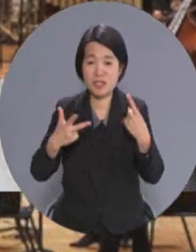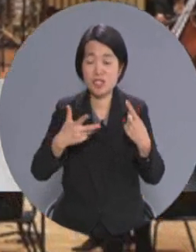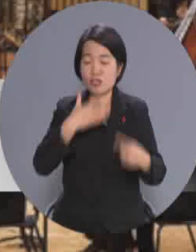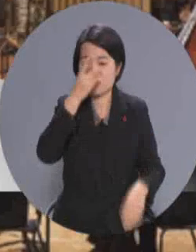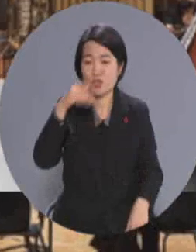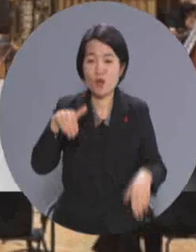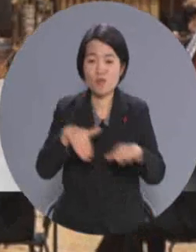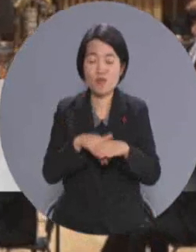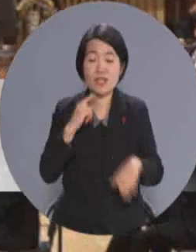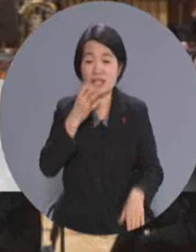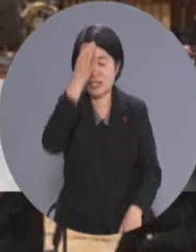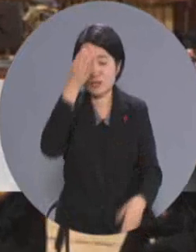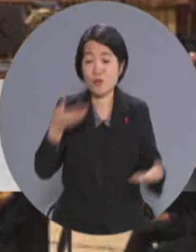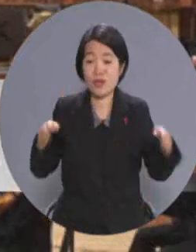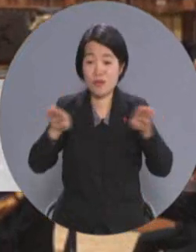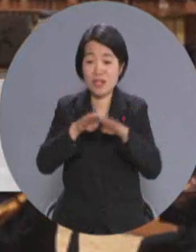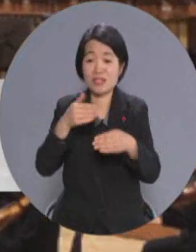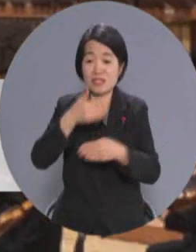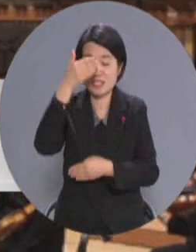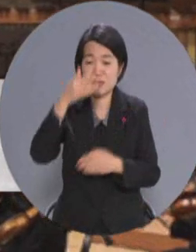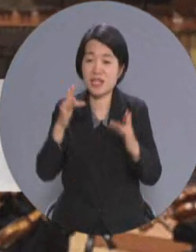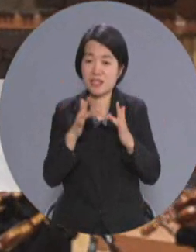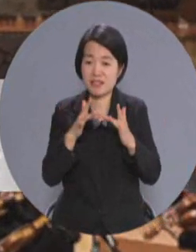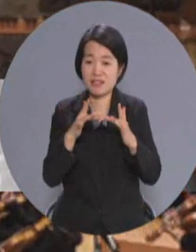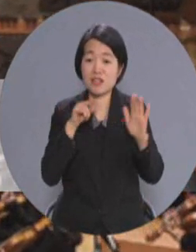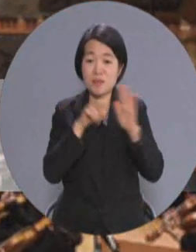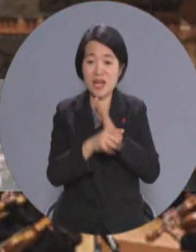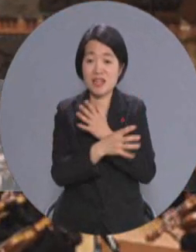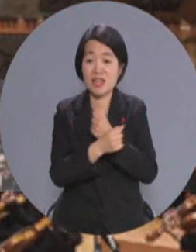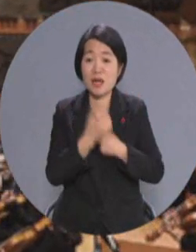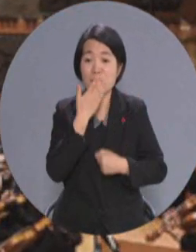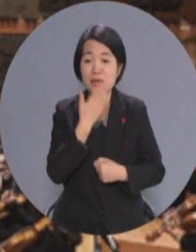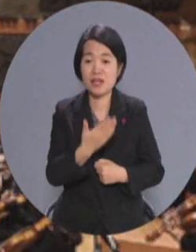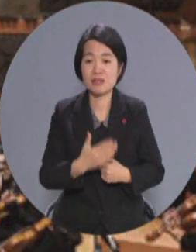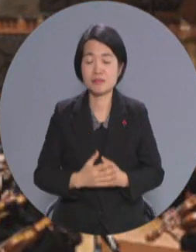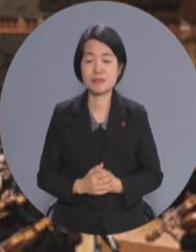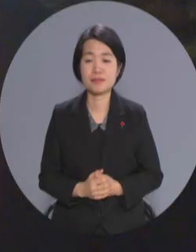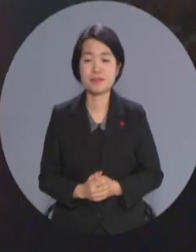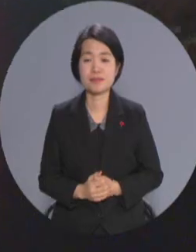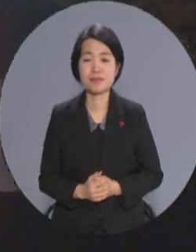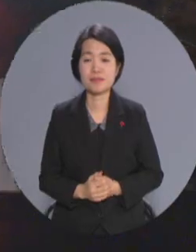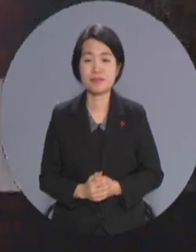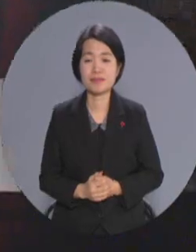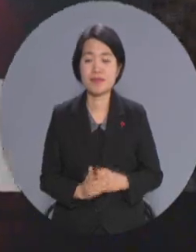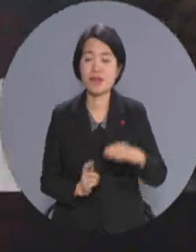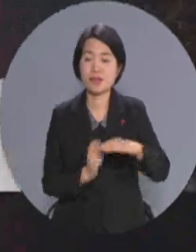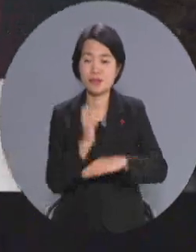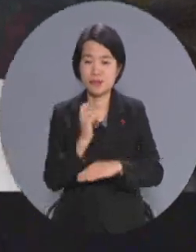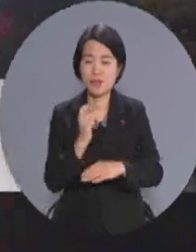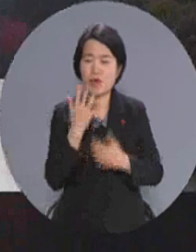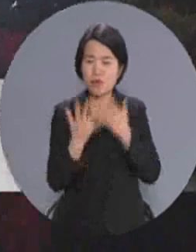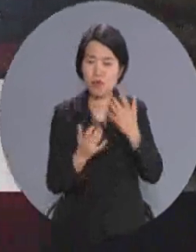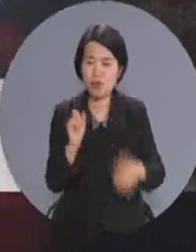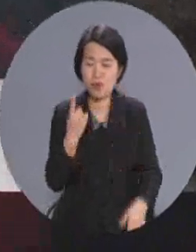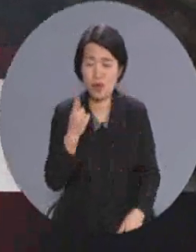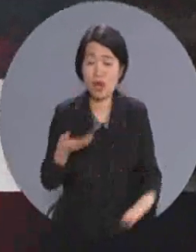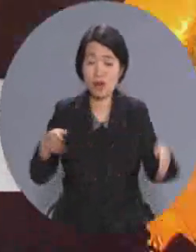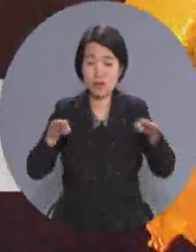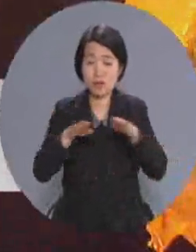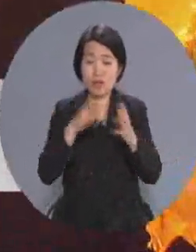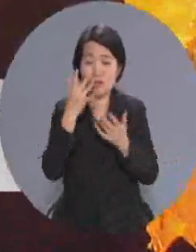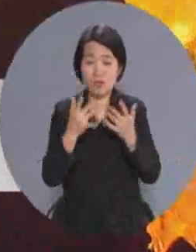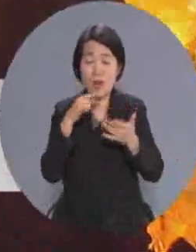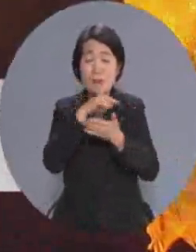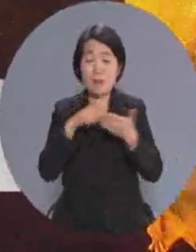문화예술회관 대극장에서 열리며 인터넷 등을 통해 예매할 수 있습니다 고흥군이 화재로 건축물 피해를 입은